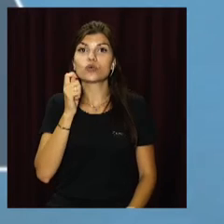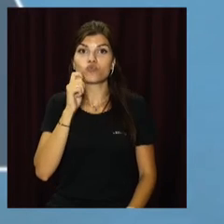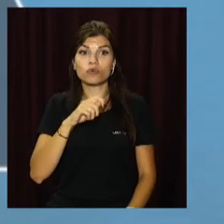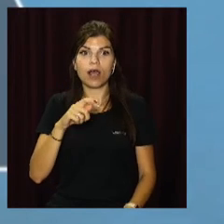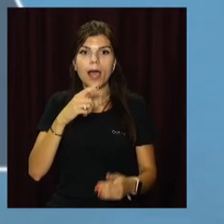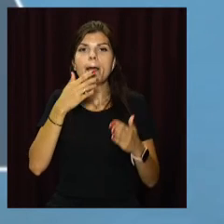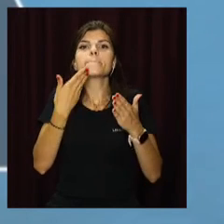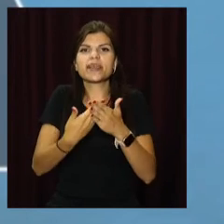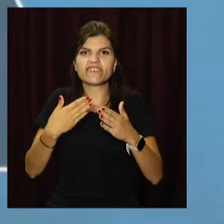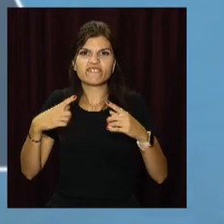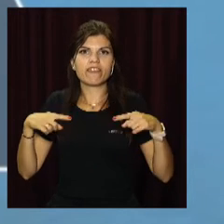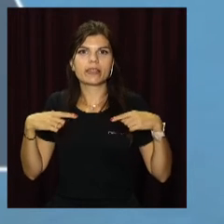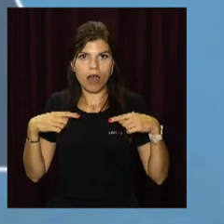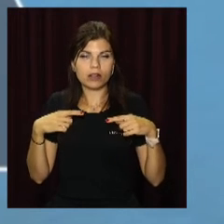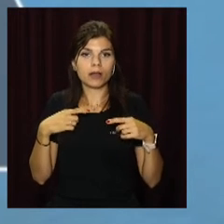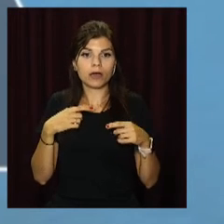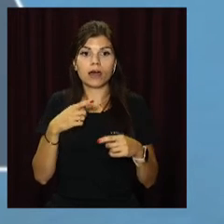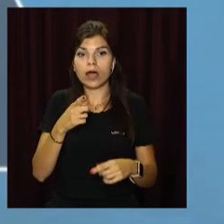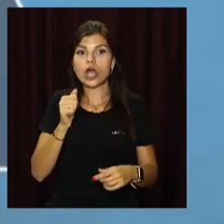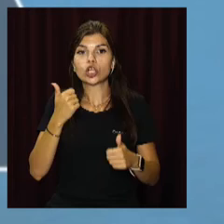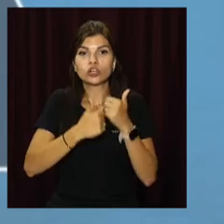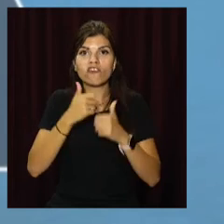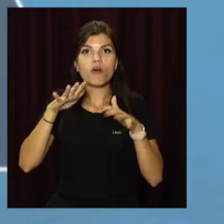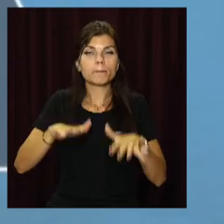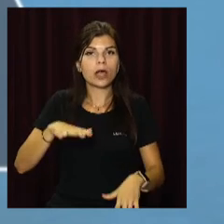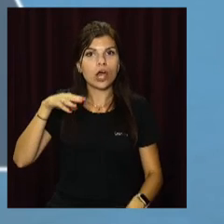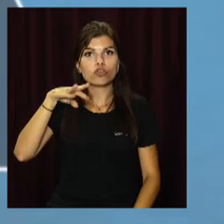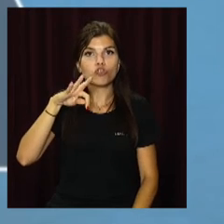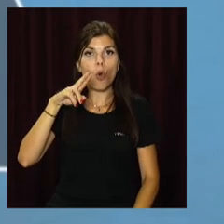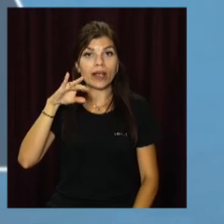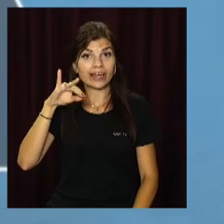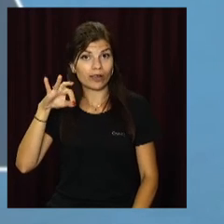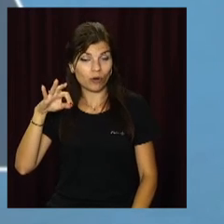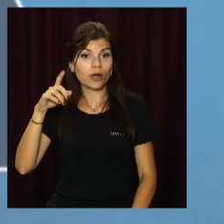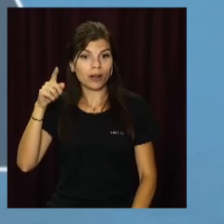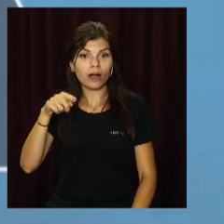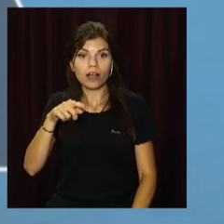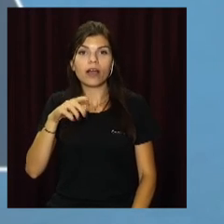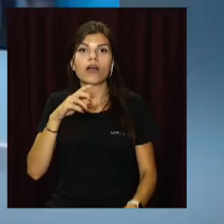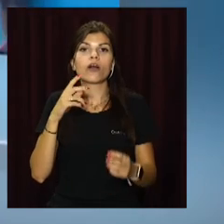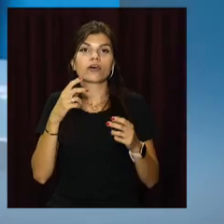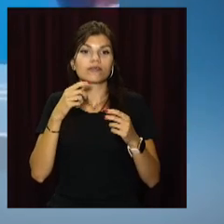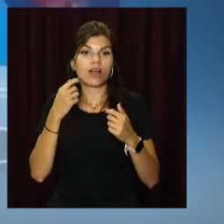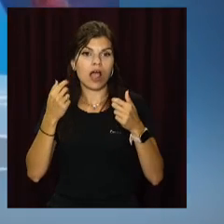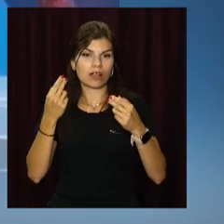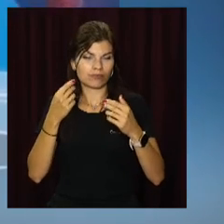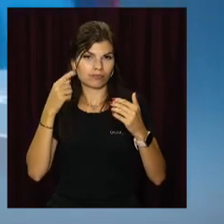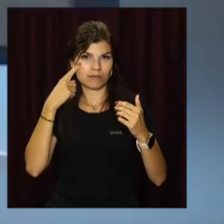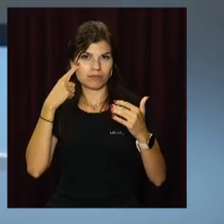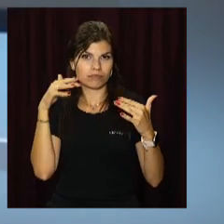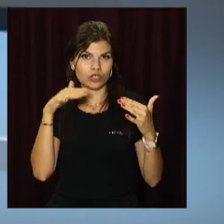вийшла в півфінал одиночного розряду на змаганнях у Токіо. У чвертьфіналі спортсменка у двох сетах з однаковим